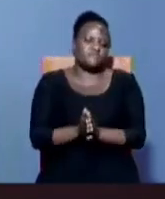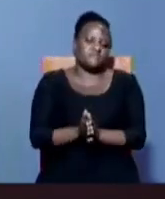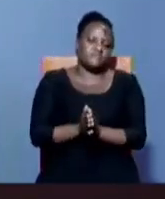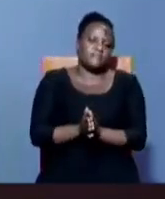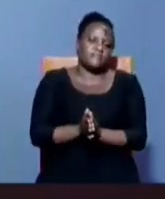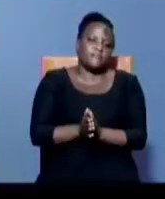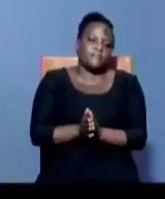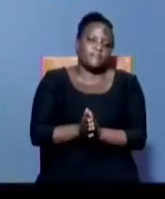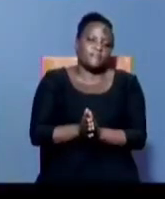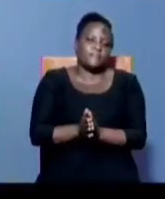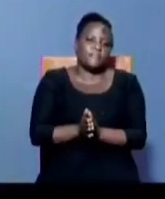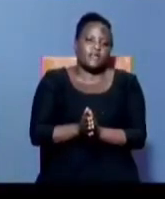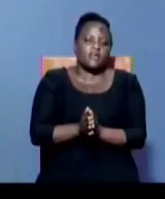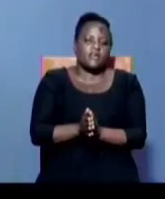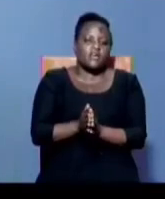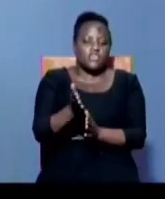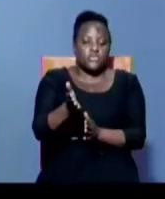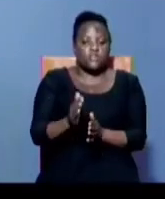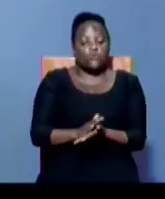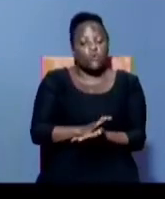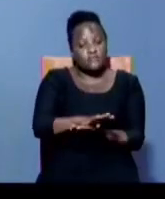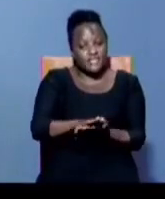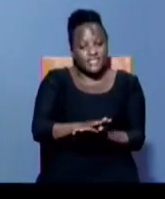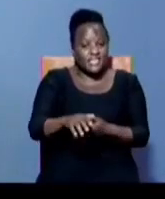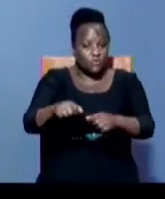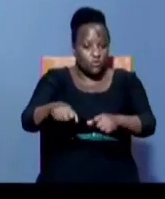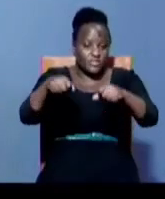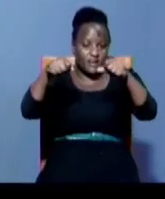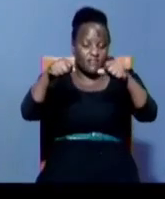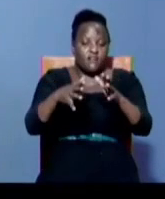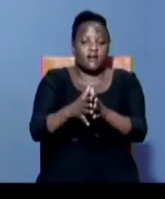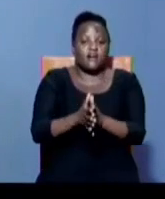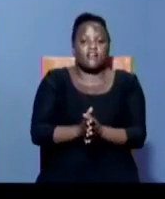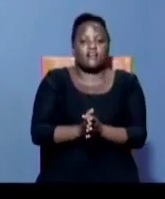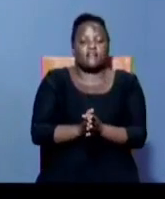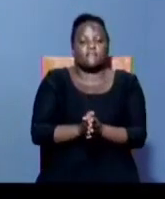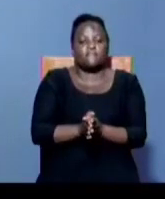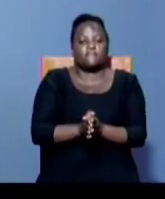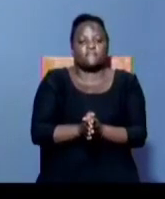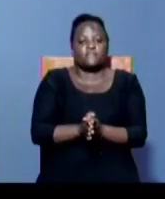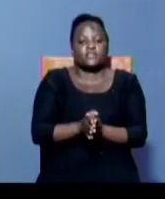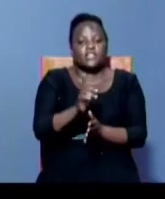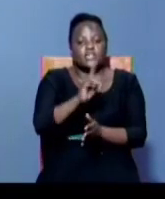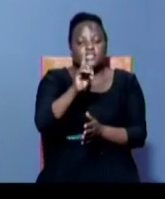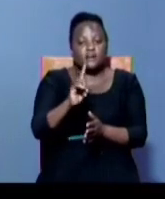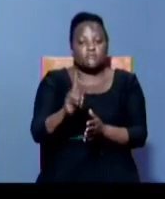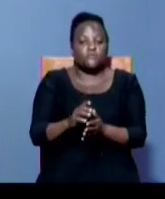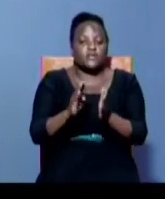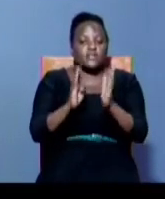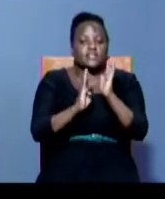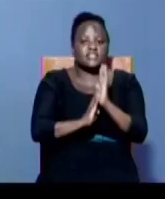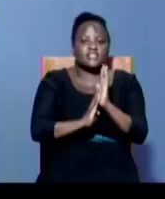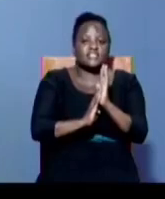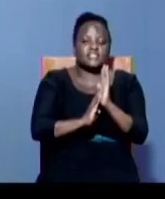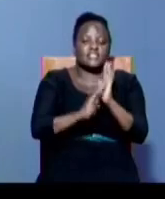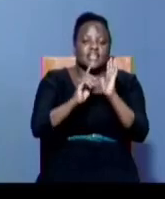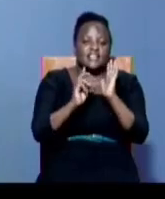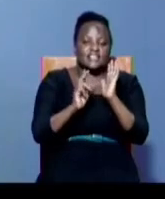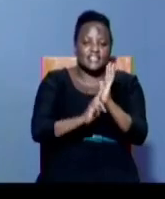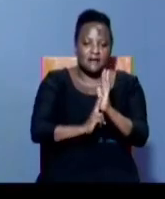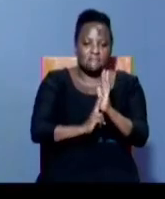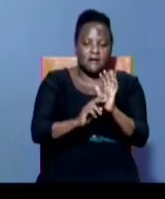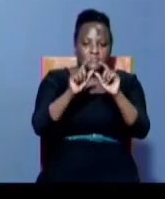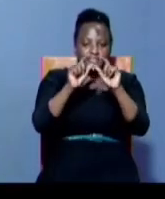Jambo la pili, hiyo ilikuwa ni msingi wa utawala. Na anaelezaje kwenye ile Zaburi 97 mstari wa pili? Anasema haki